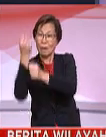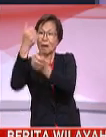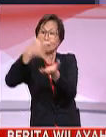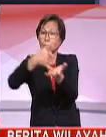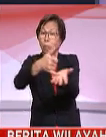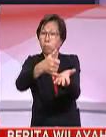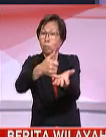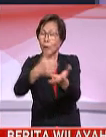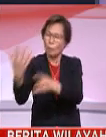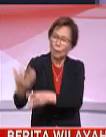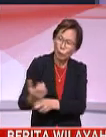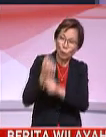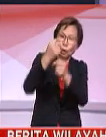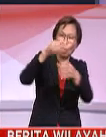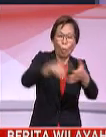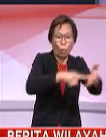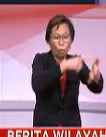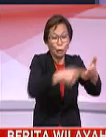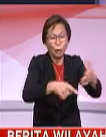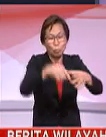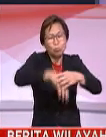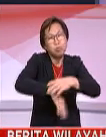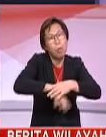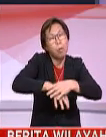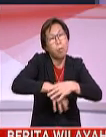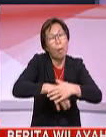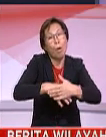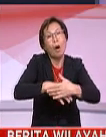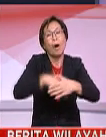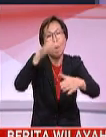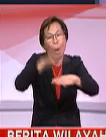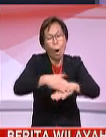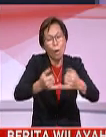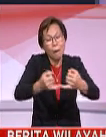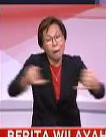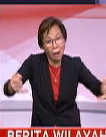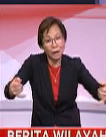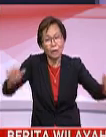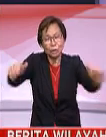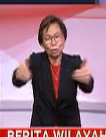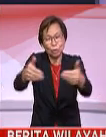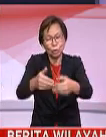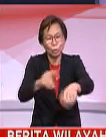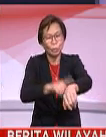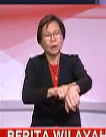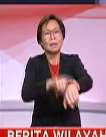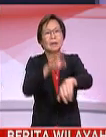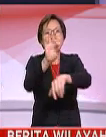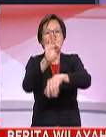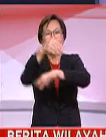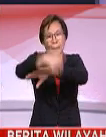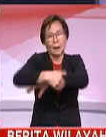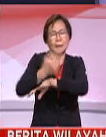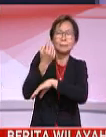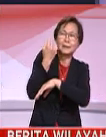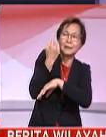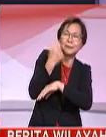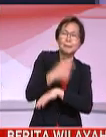tersebut setelah meraih undi majoriti menerusi undian dalam talian yang ditutup pada jam 9 malam